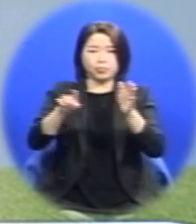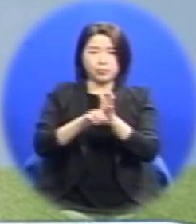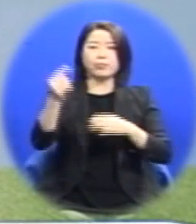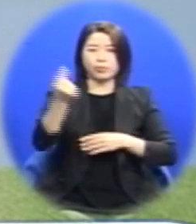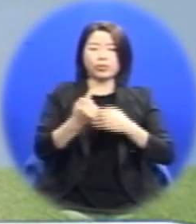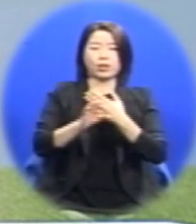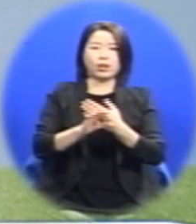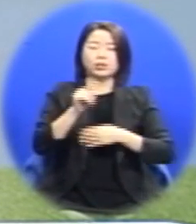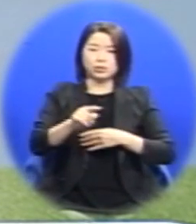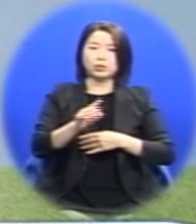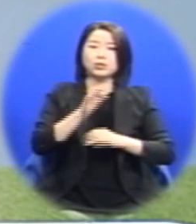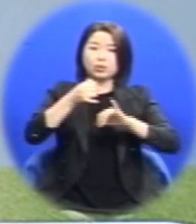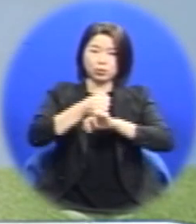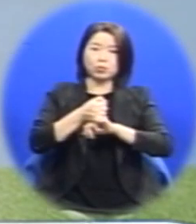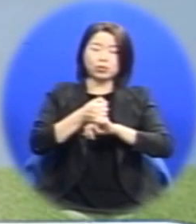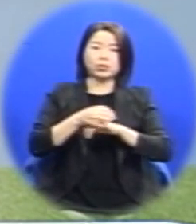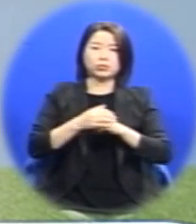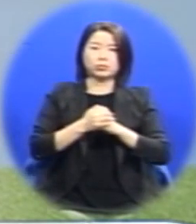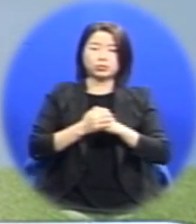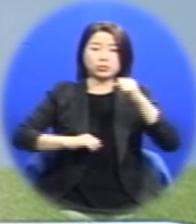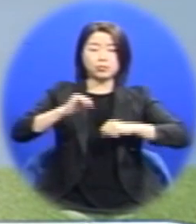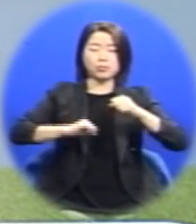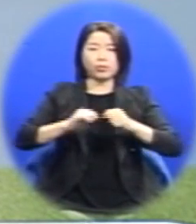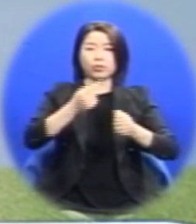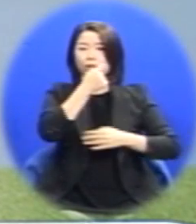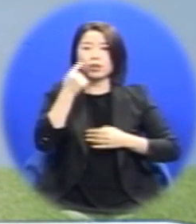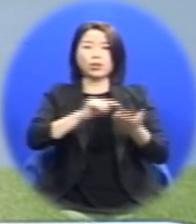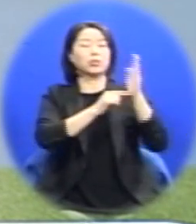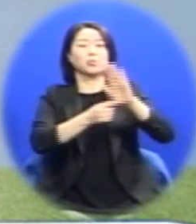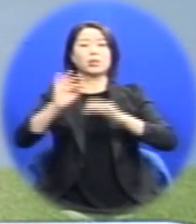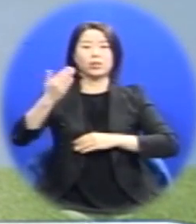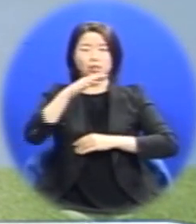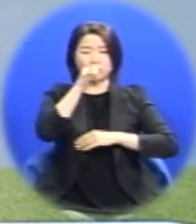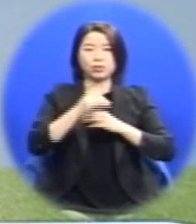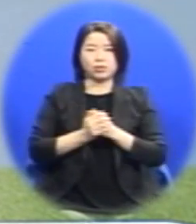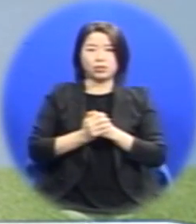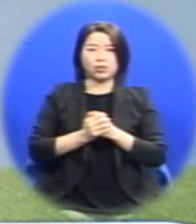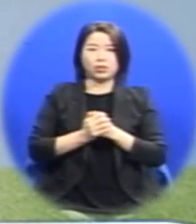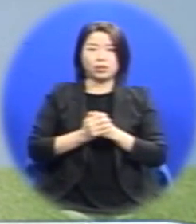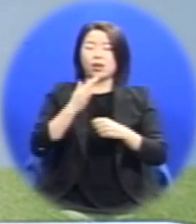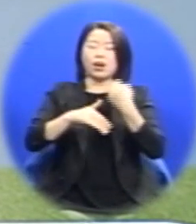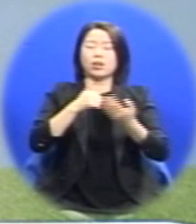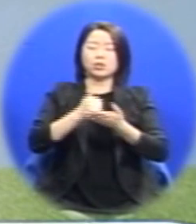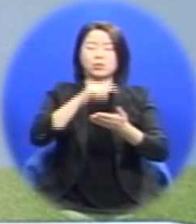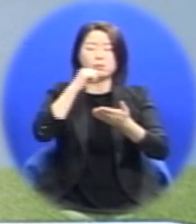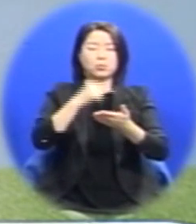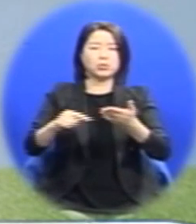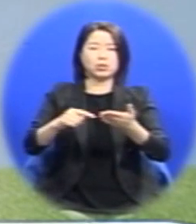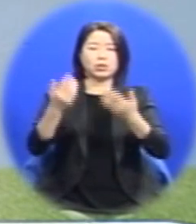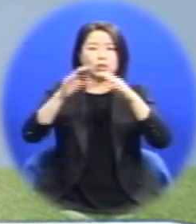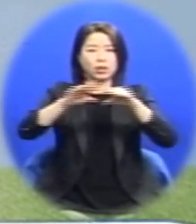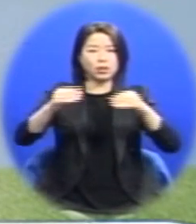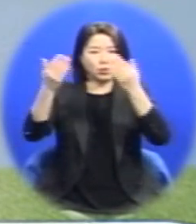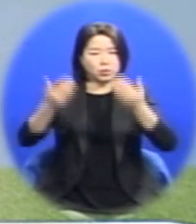오면 그건 반드시 행동으로 증명이 되게 되어 있습니다. 하나님이 부채를 다 해결해